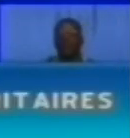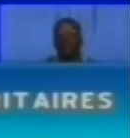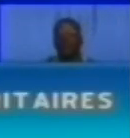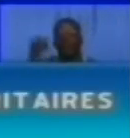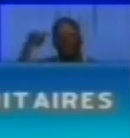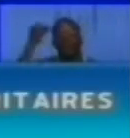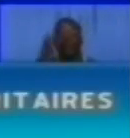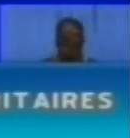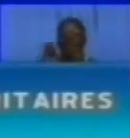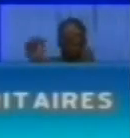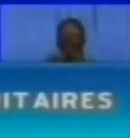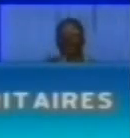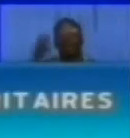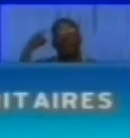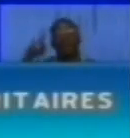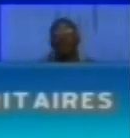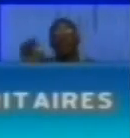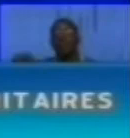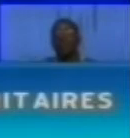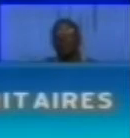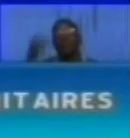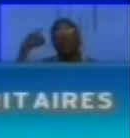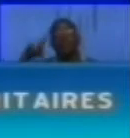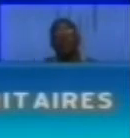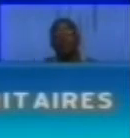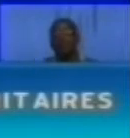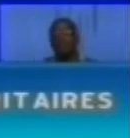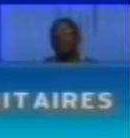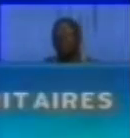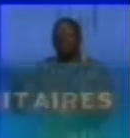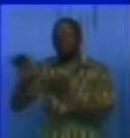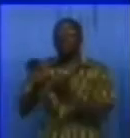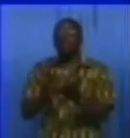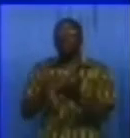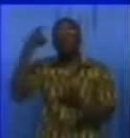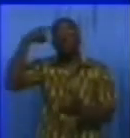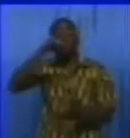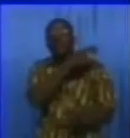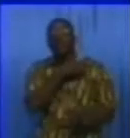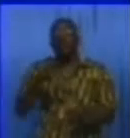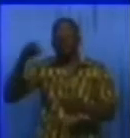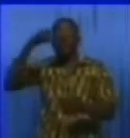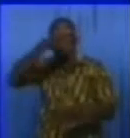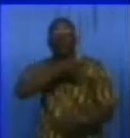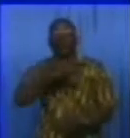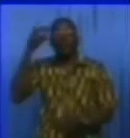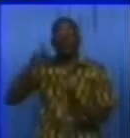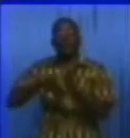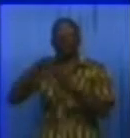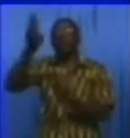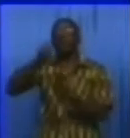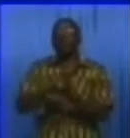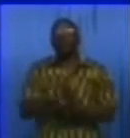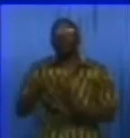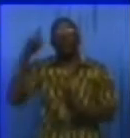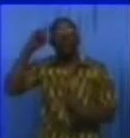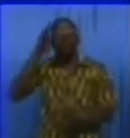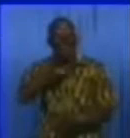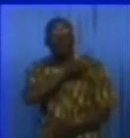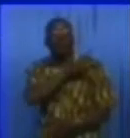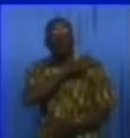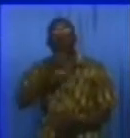a échangé avec eux sur les meilleurs moyens de coordonner leurs actions en faveur du développement. À Kongoussi,